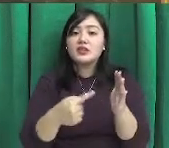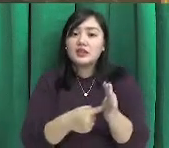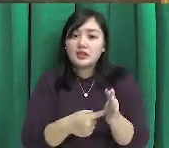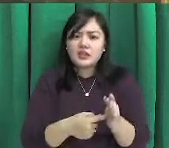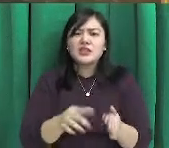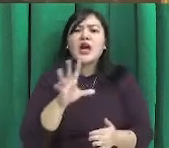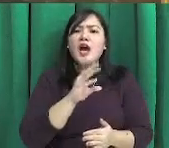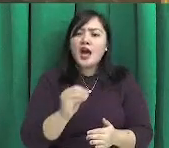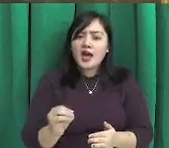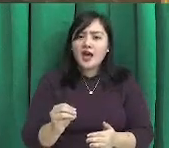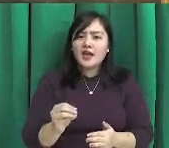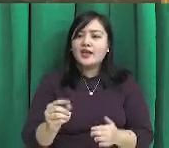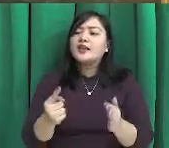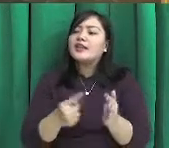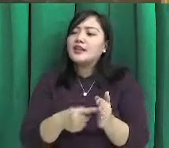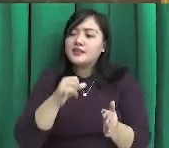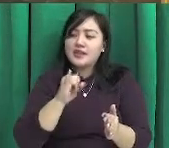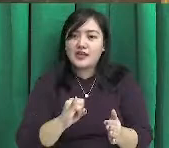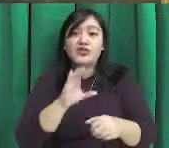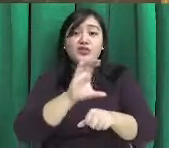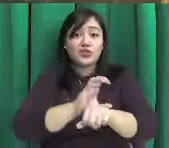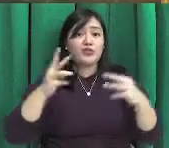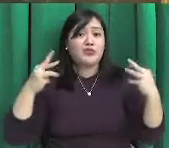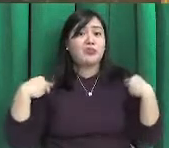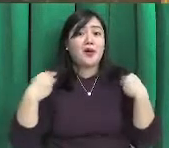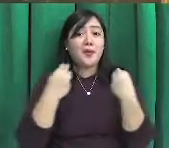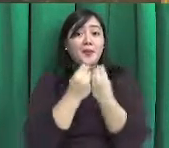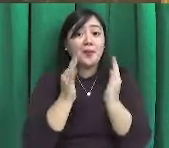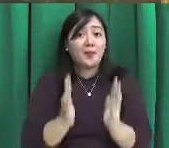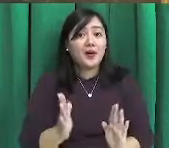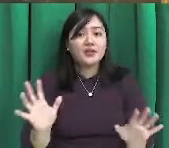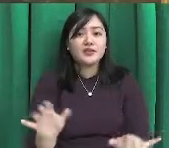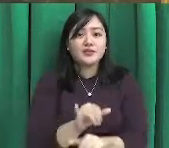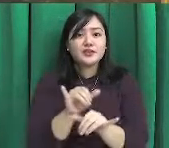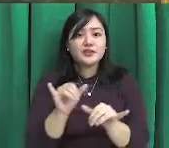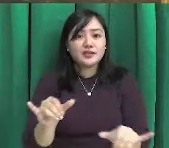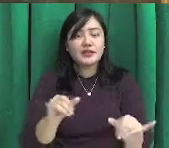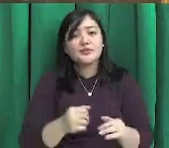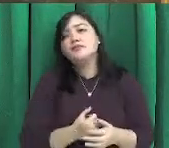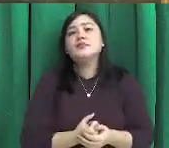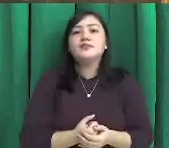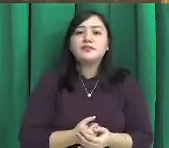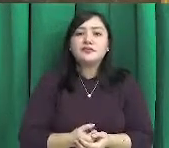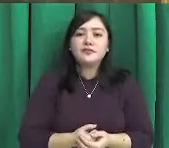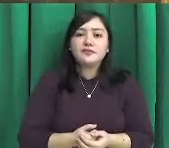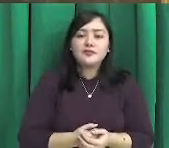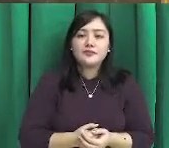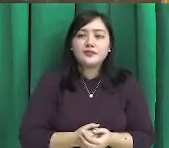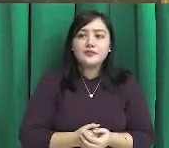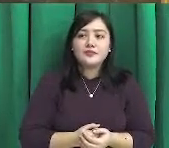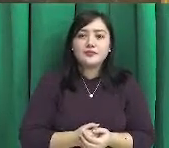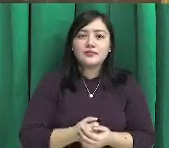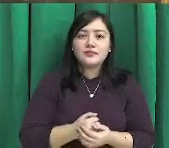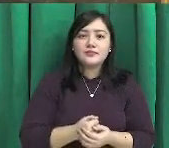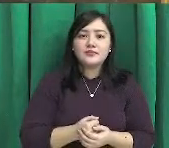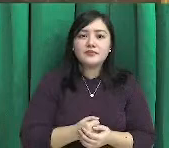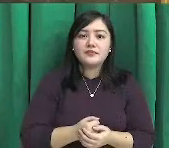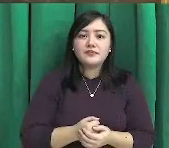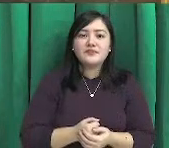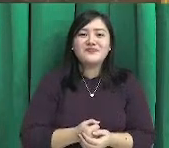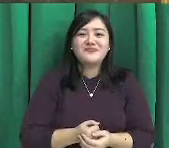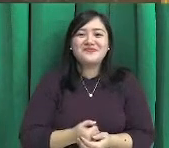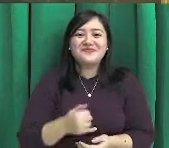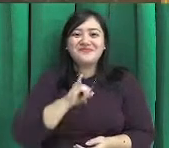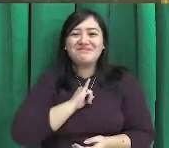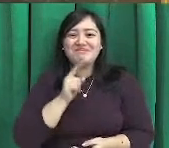manloloko ito. Sabi niya, yun po ang justification niya sa akin. Mm-hmm. Sabi ko, hindi naman sa ganon. Parang kilala ko